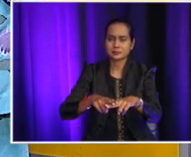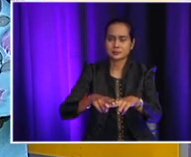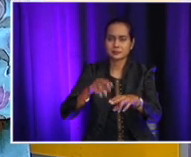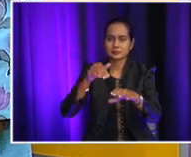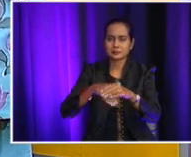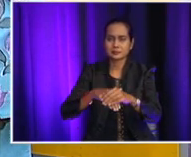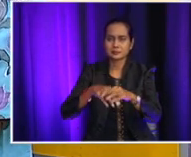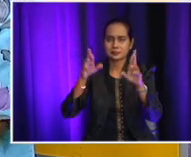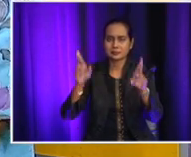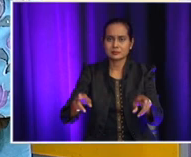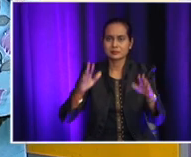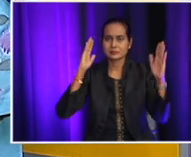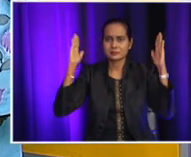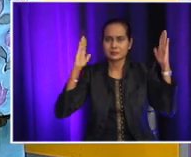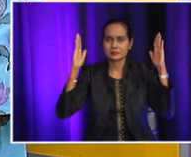Malaysia